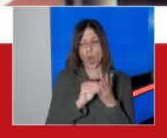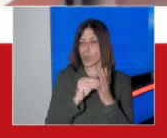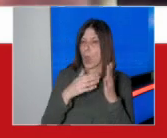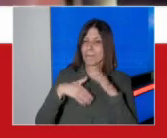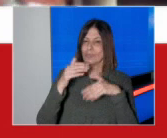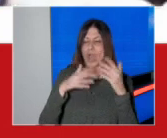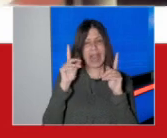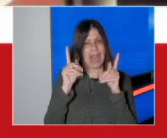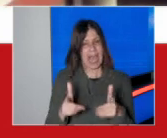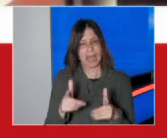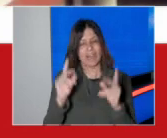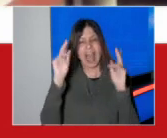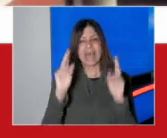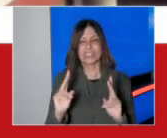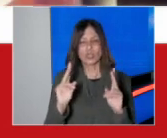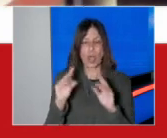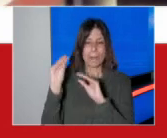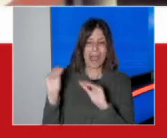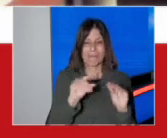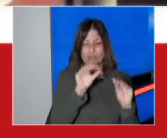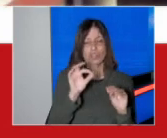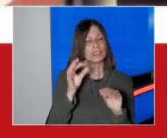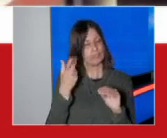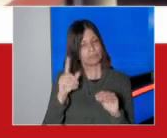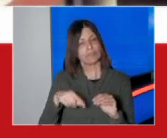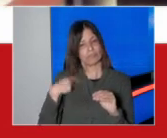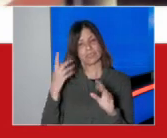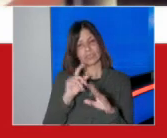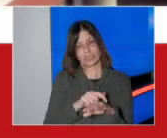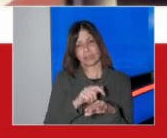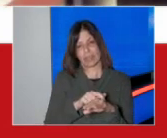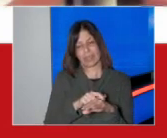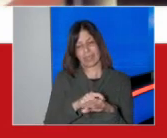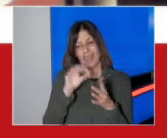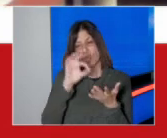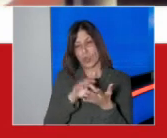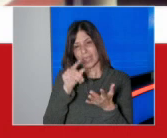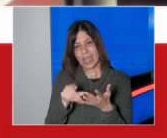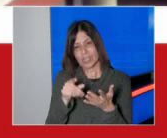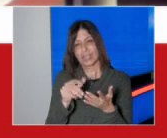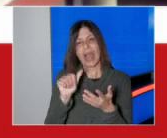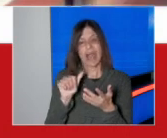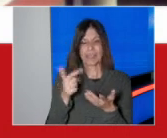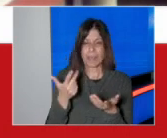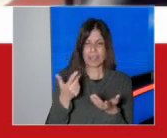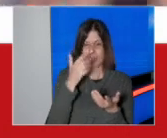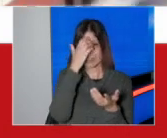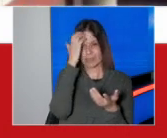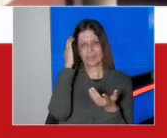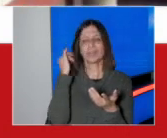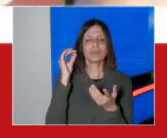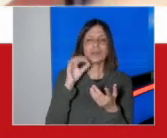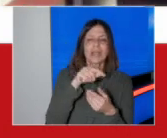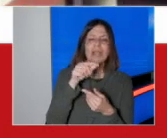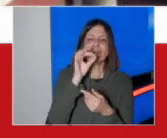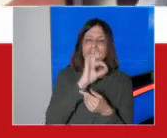בנויה להילחם ולעצור את המעבר שלו. זה ייקח עוד קצת זמן. הנקודה הזאת נקראת אנדמיה מבחינתי, זאת אומרת, כשבאמת